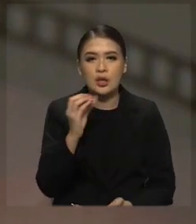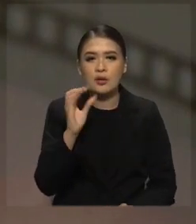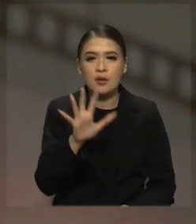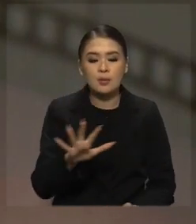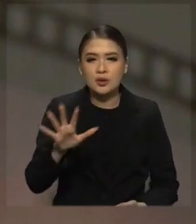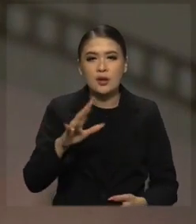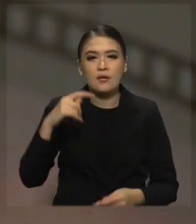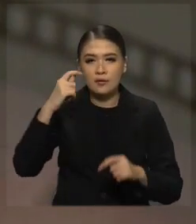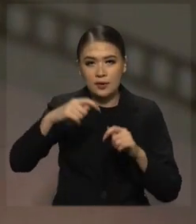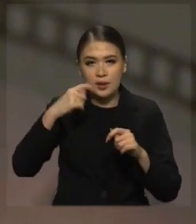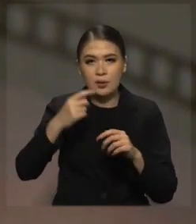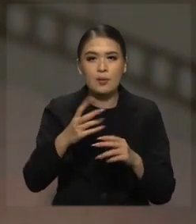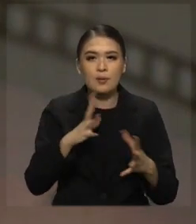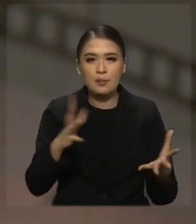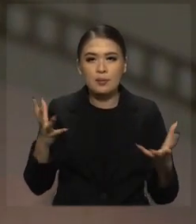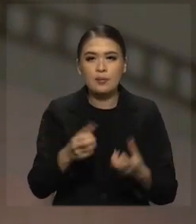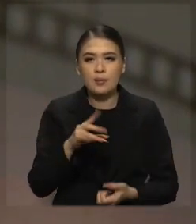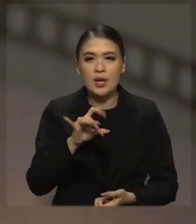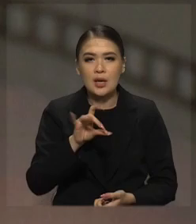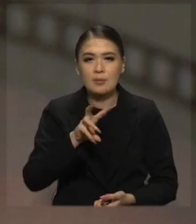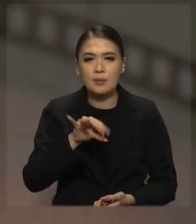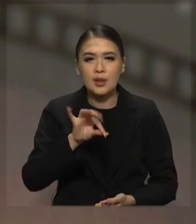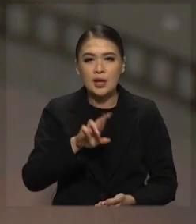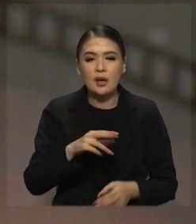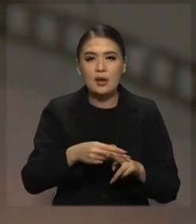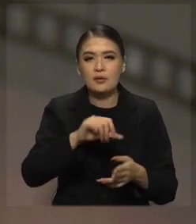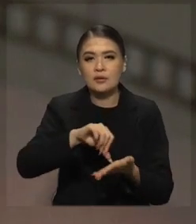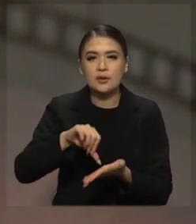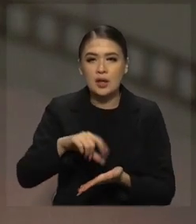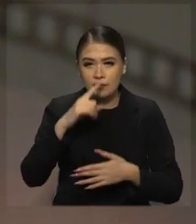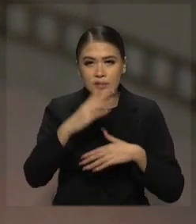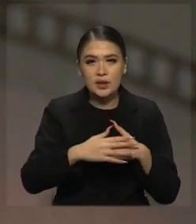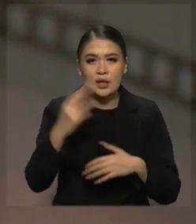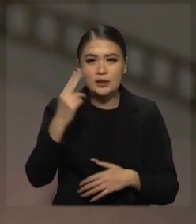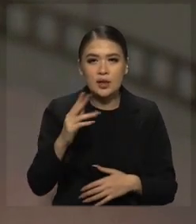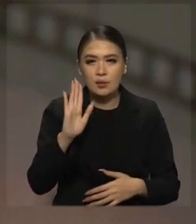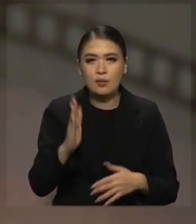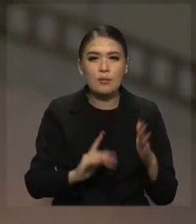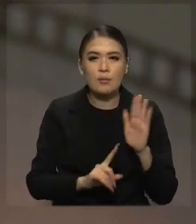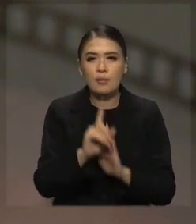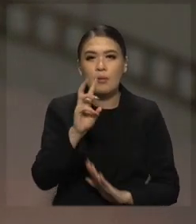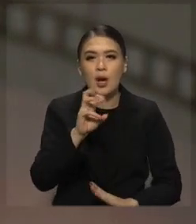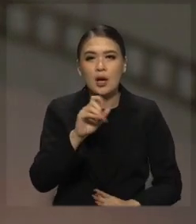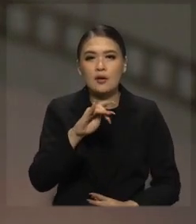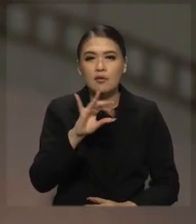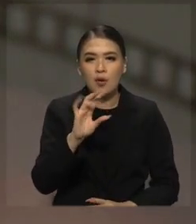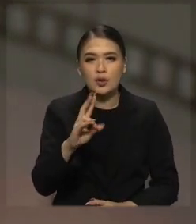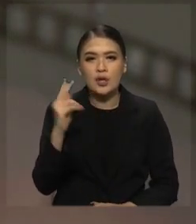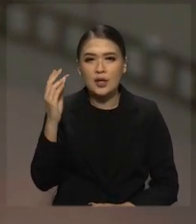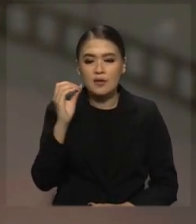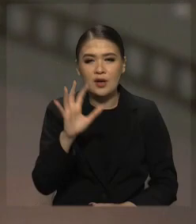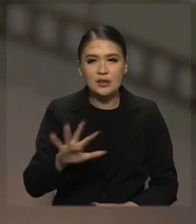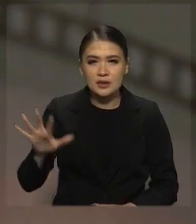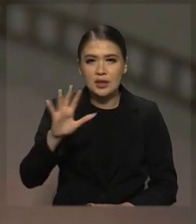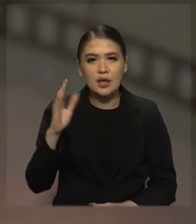фильма, получивших престижные премии на международных фестивалях. Накануне в Астане стартовал марафон европейского кино. Авторы